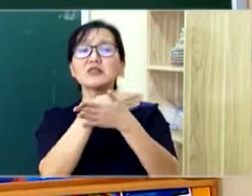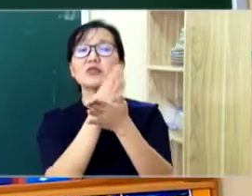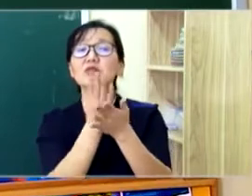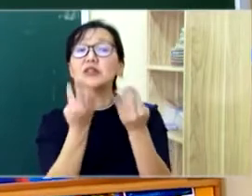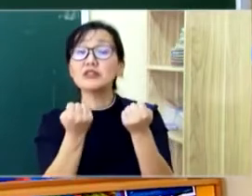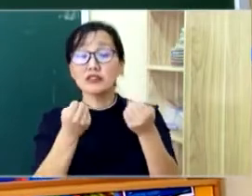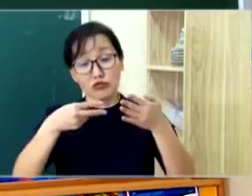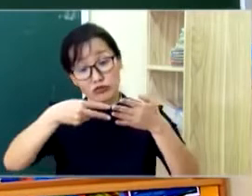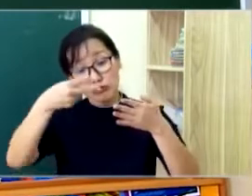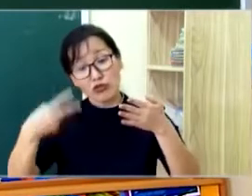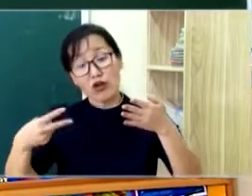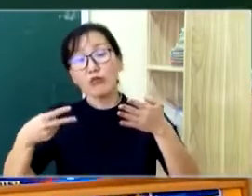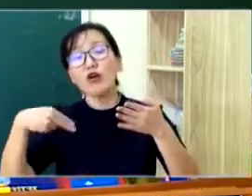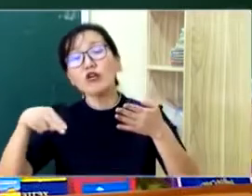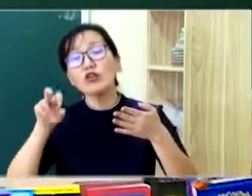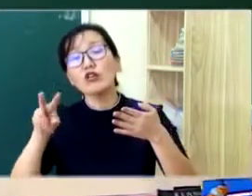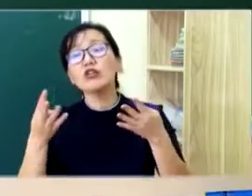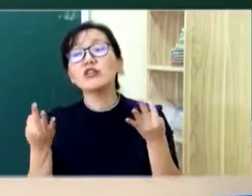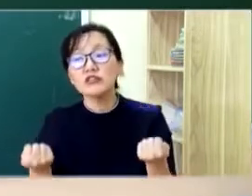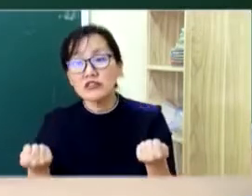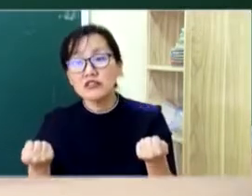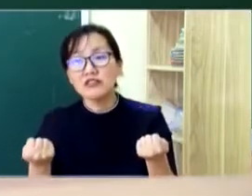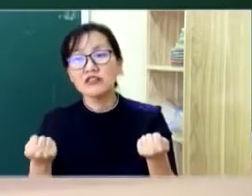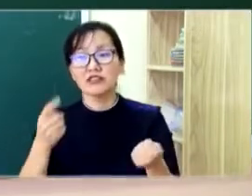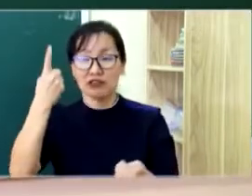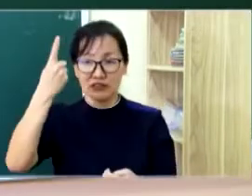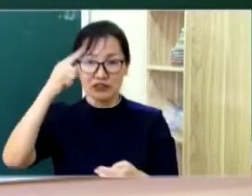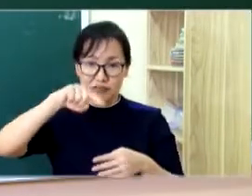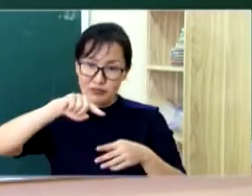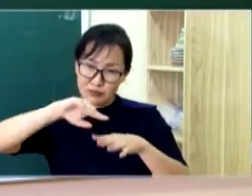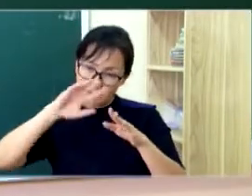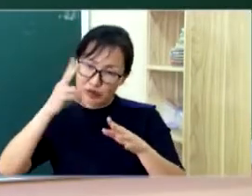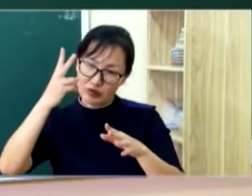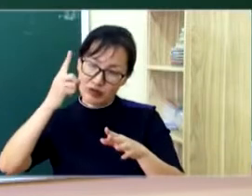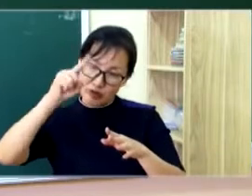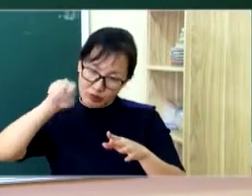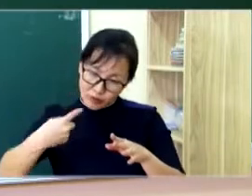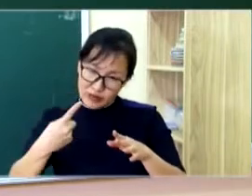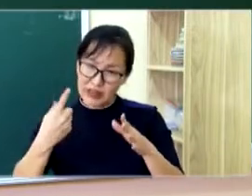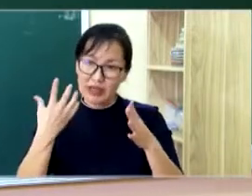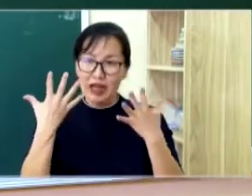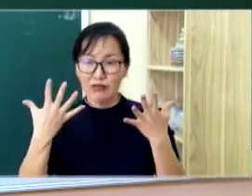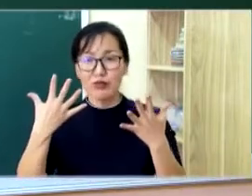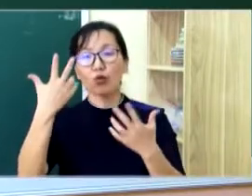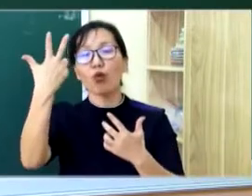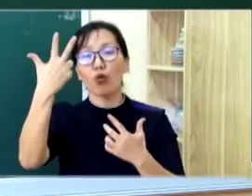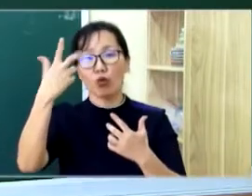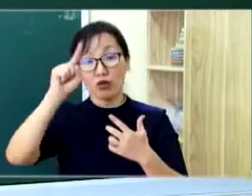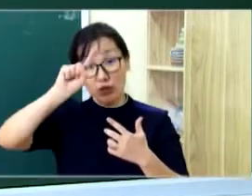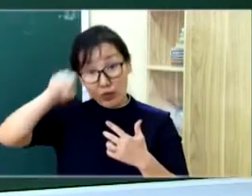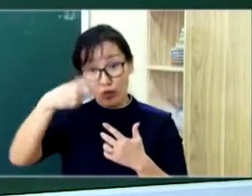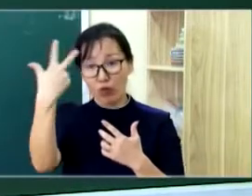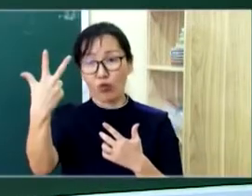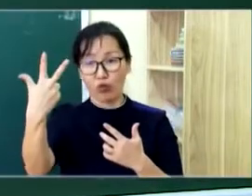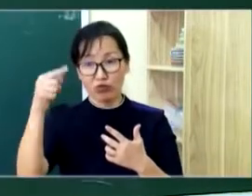вэ гэхээр 1 бүхэл 10.2, 1 бүхэл 10.3 гэдэг хоёр тооны дунд оршиж байгаа.